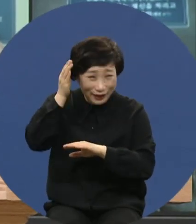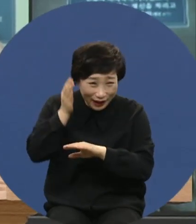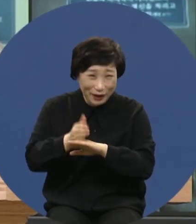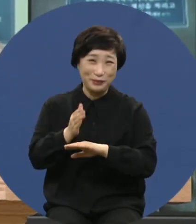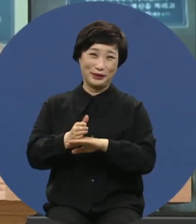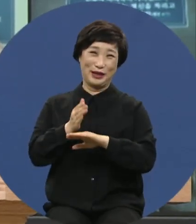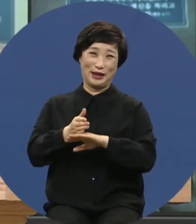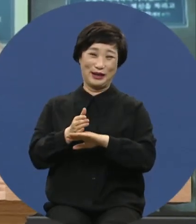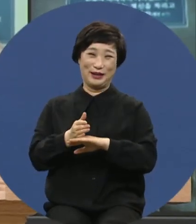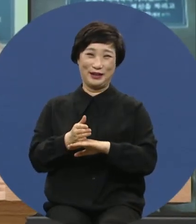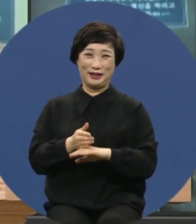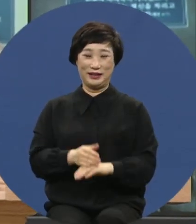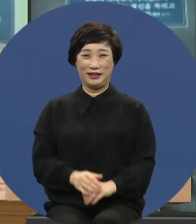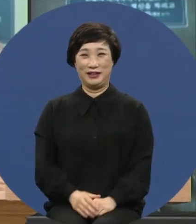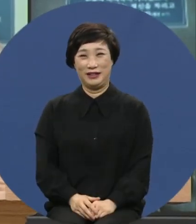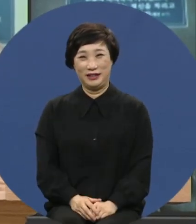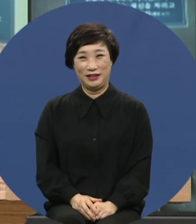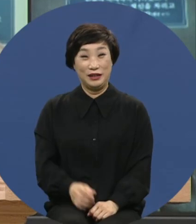감사하지.